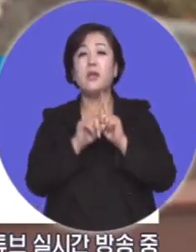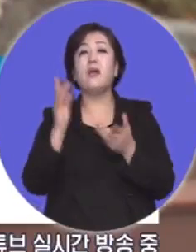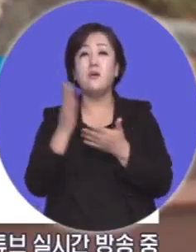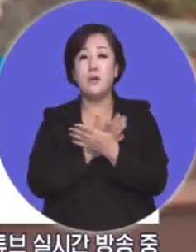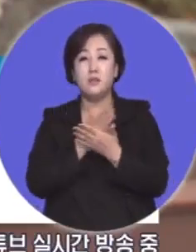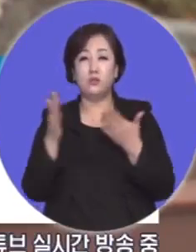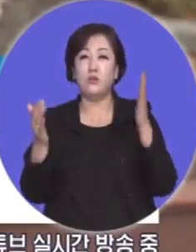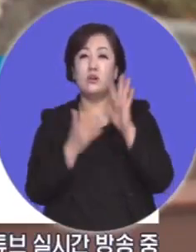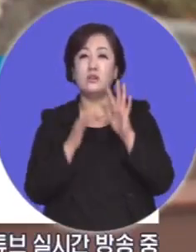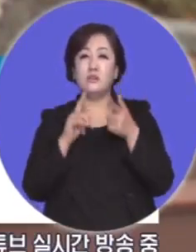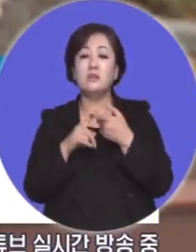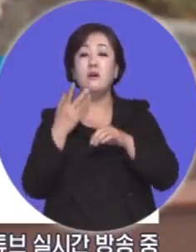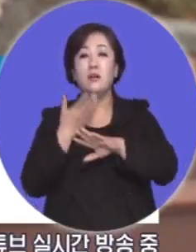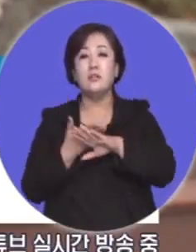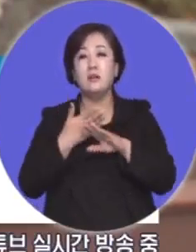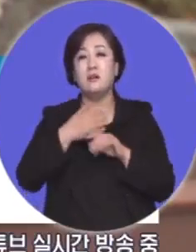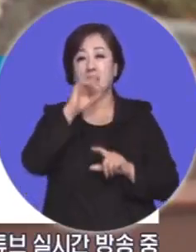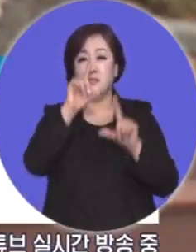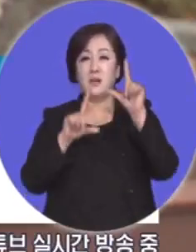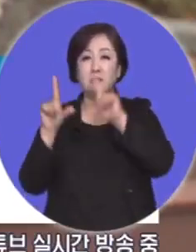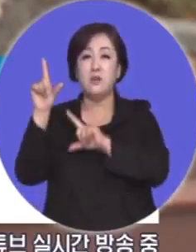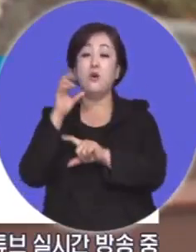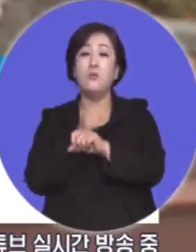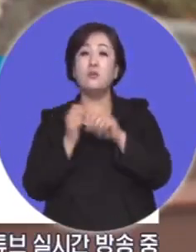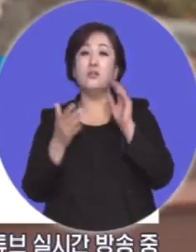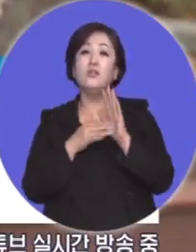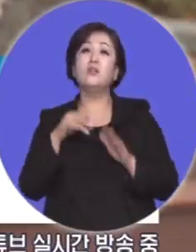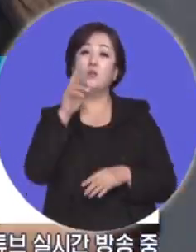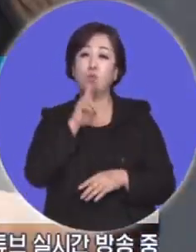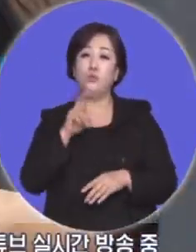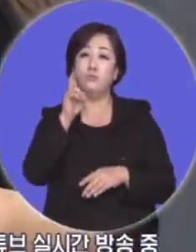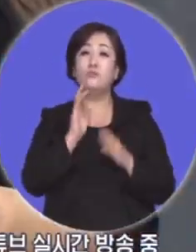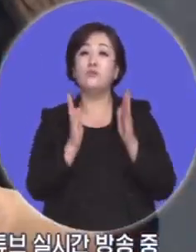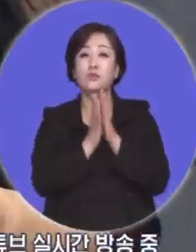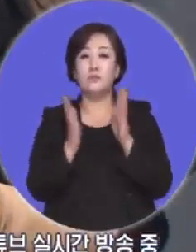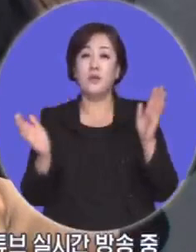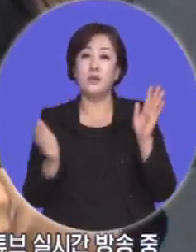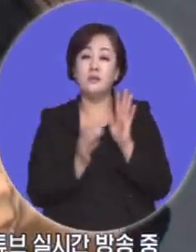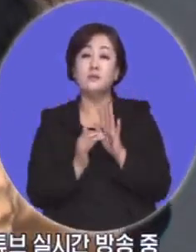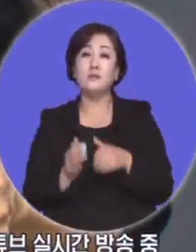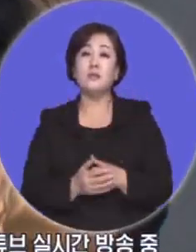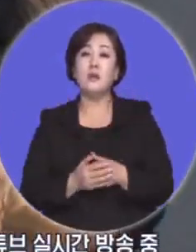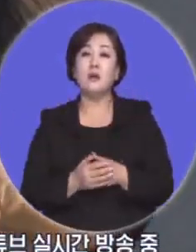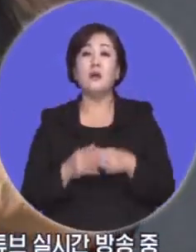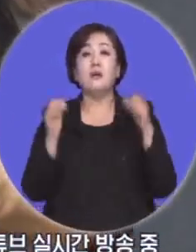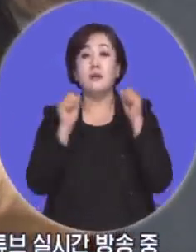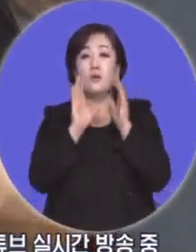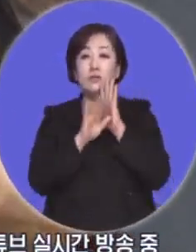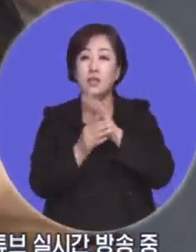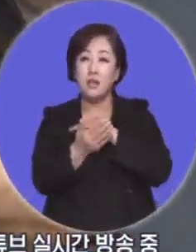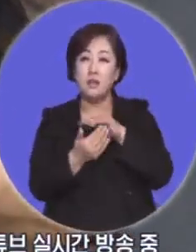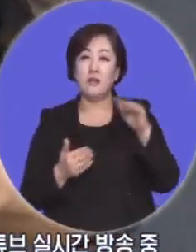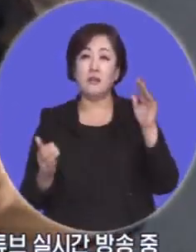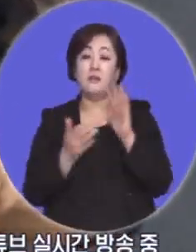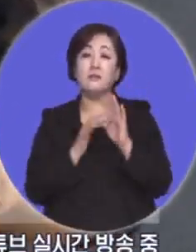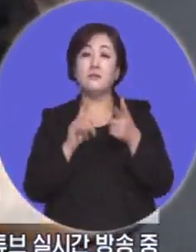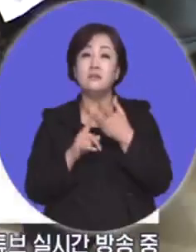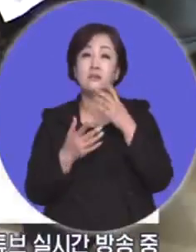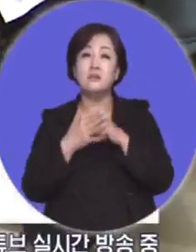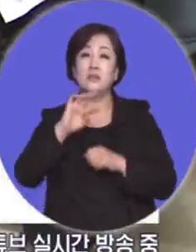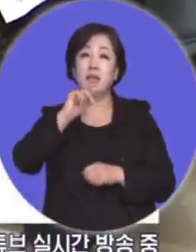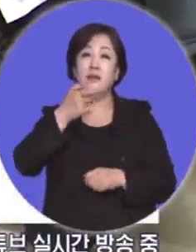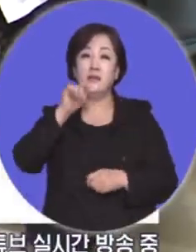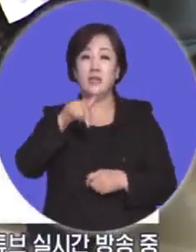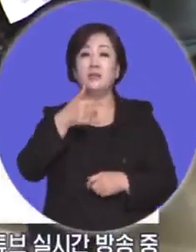이렇게 다른 장르의 곡을 들을 수 있는 좋은 음악회를 준비했습니다. 겨울로 가는 길목을 깊은 색소폰